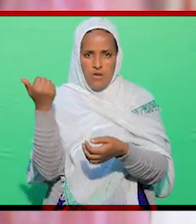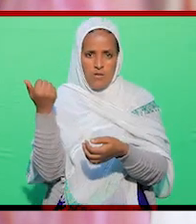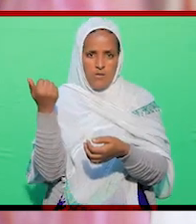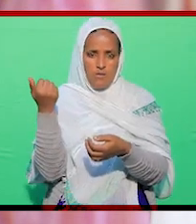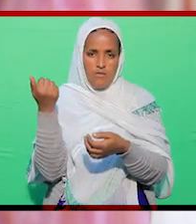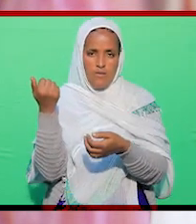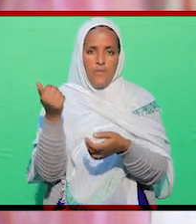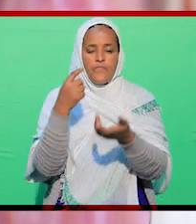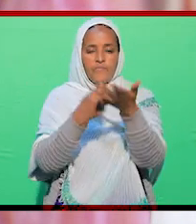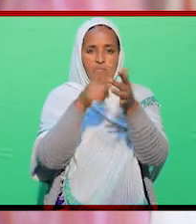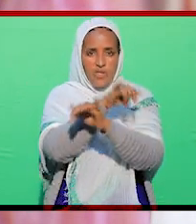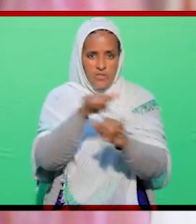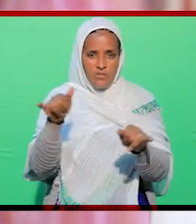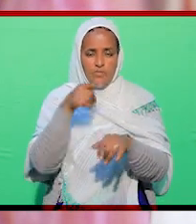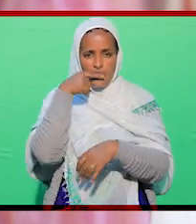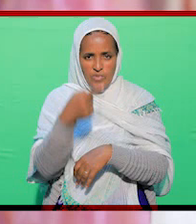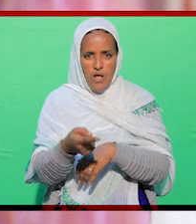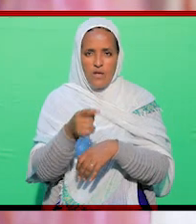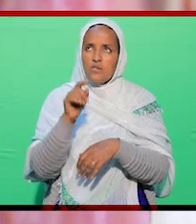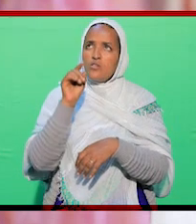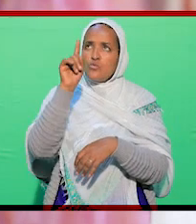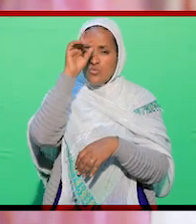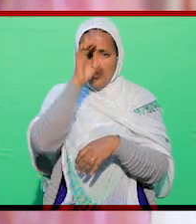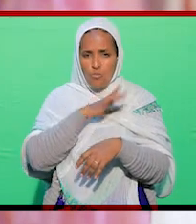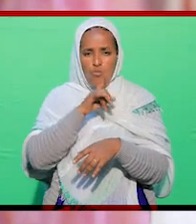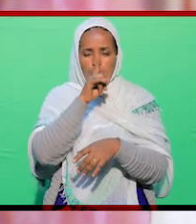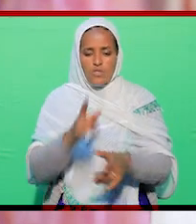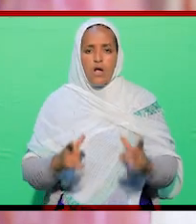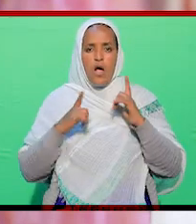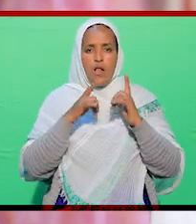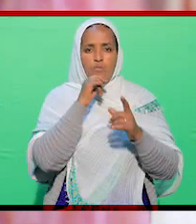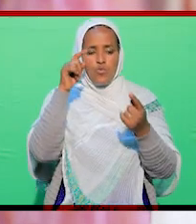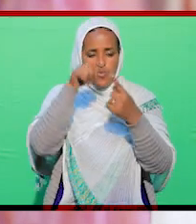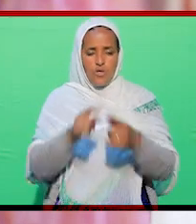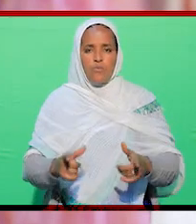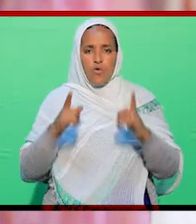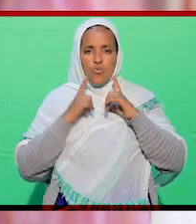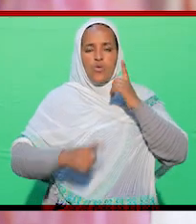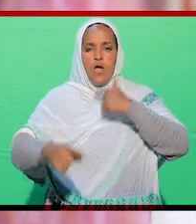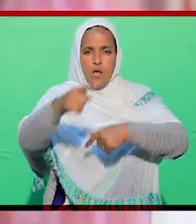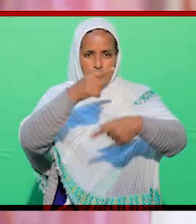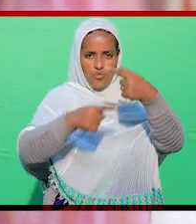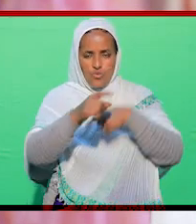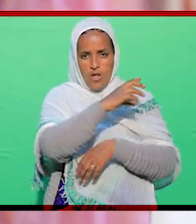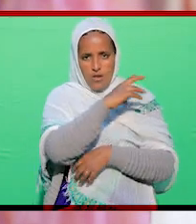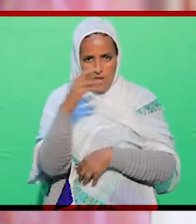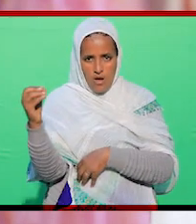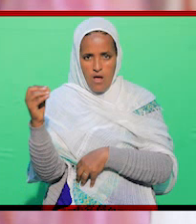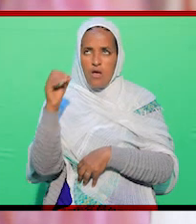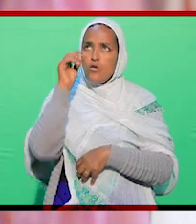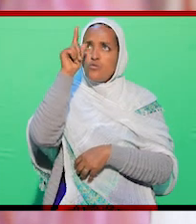ሙሉን ማንበብ የተሻለ እውቀት ይሰጠናል። እንደዚሁ እንዲህ ይላል፣ እርሱ ሰውን በእውነቱ ካለመኖር ወደ